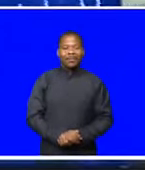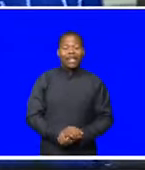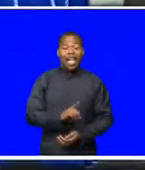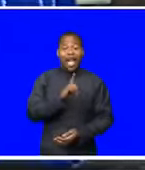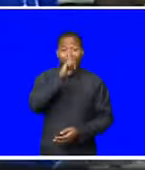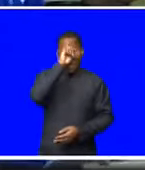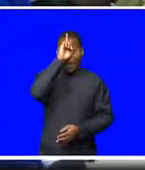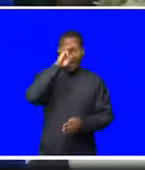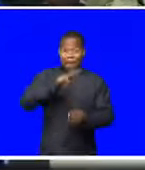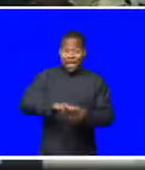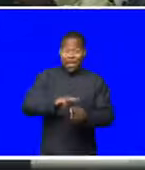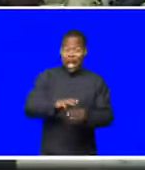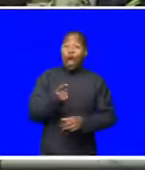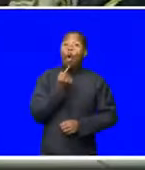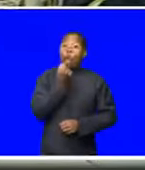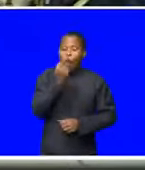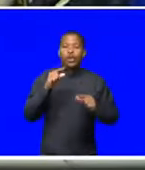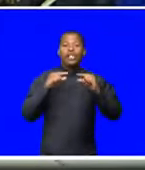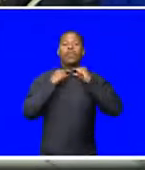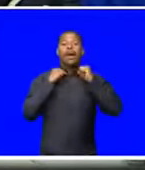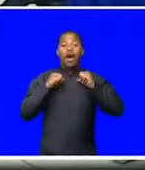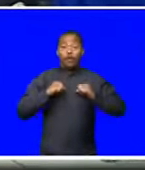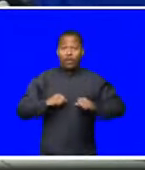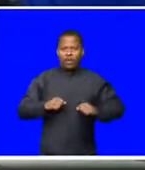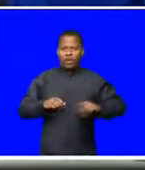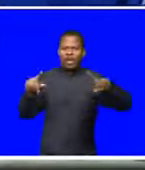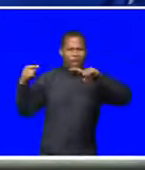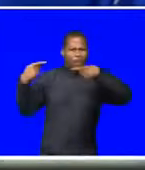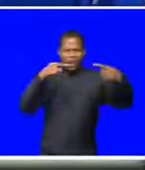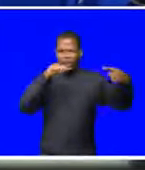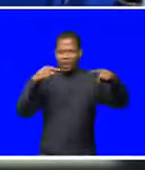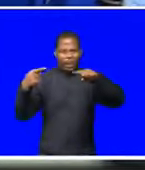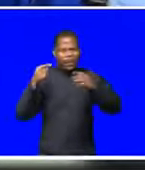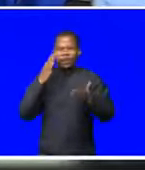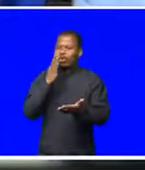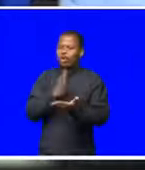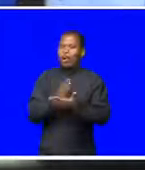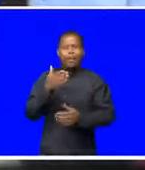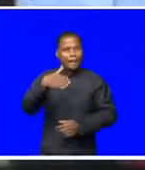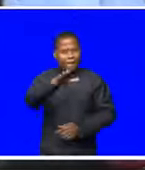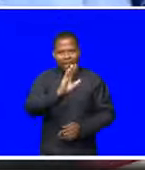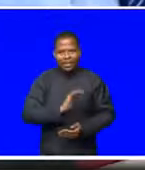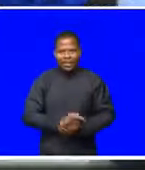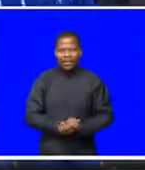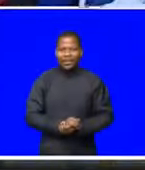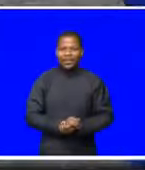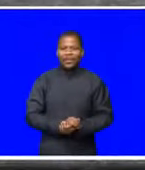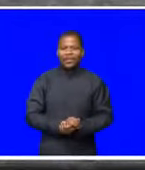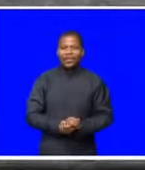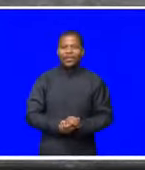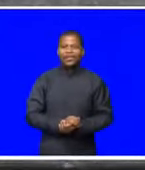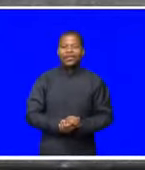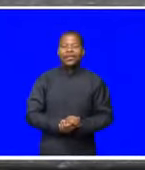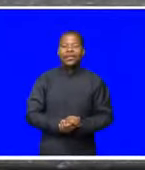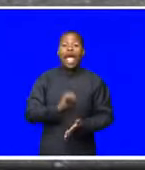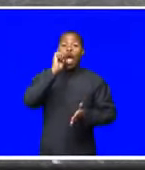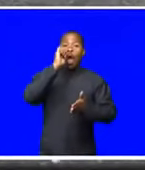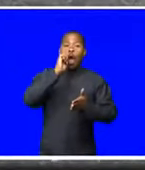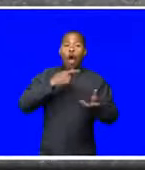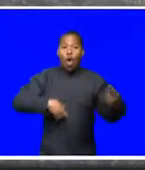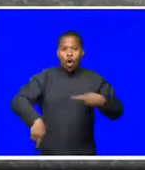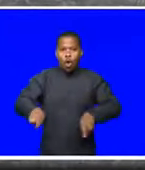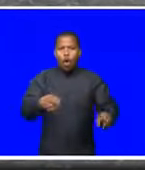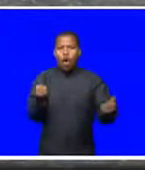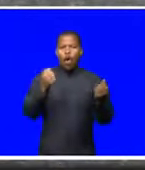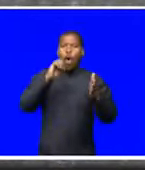Indlovukazi Mhlekazi ithi baholi bemabandla bagweme kuwebhana nemoya yokuhlukana emabandleni labayolusile. Ema-potholes sekavele kayacalile